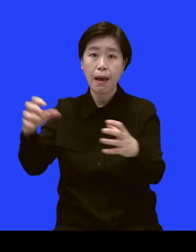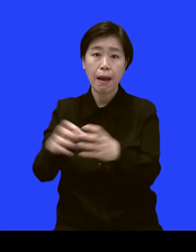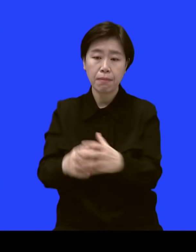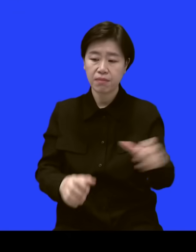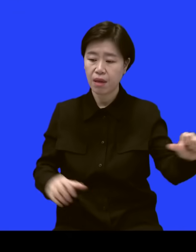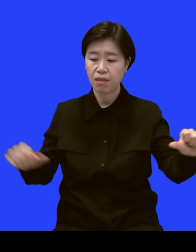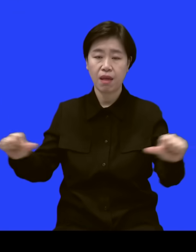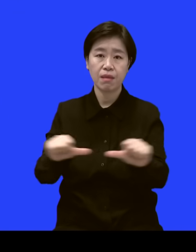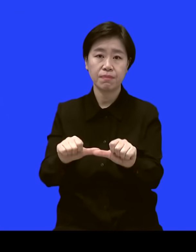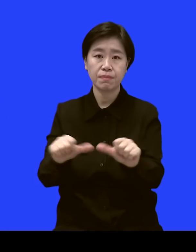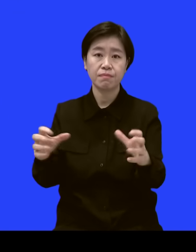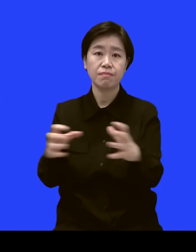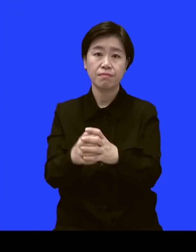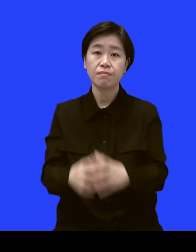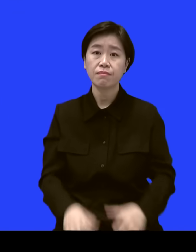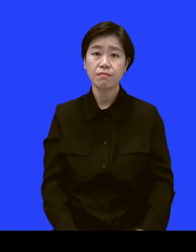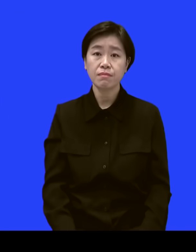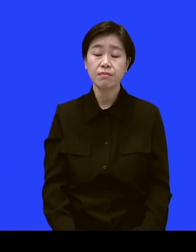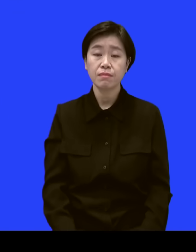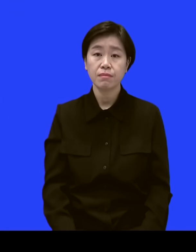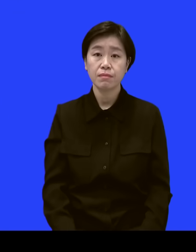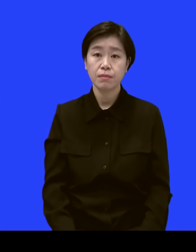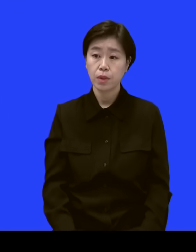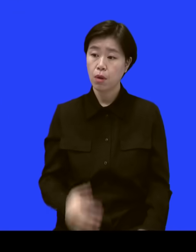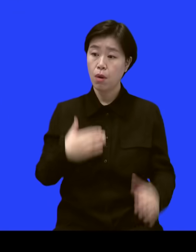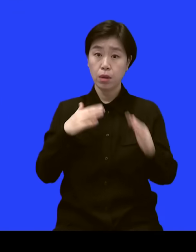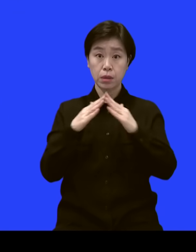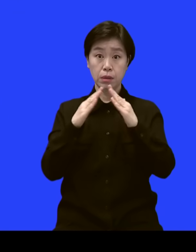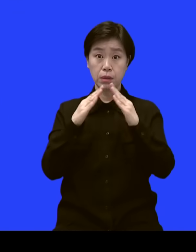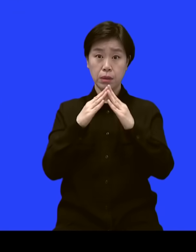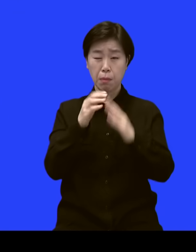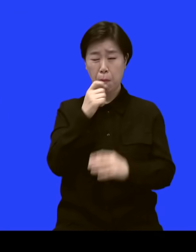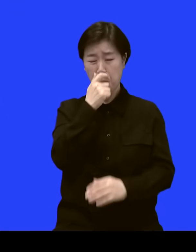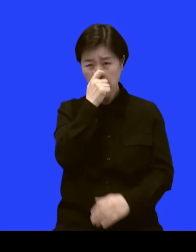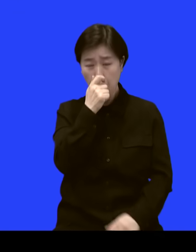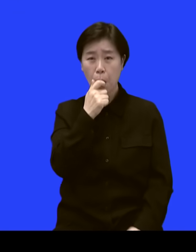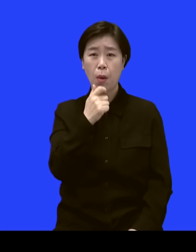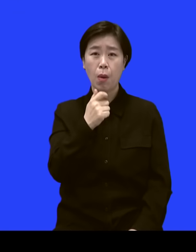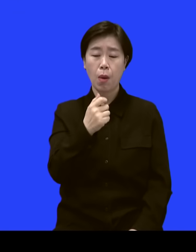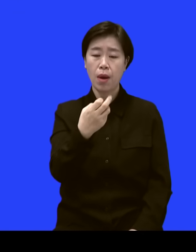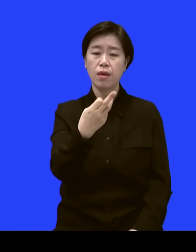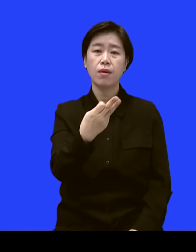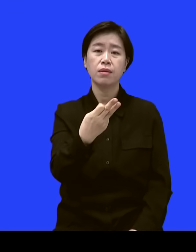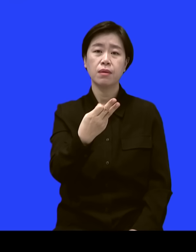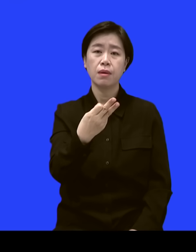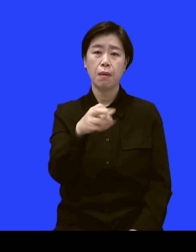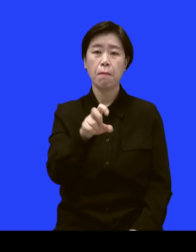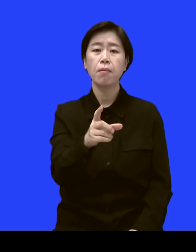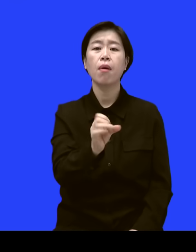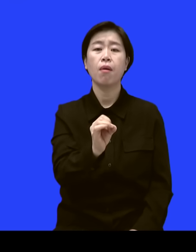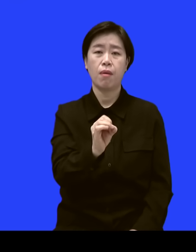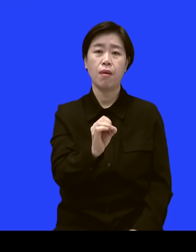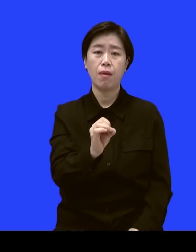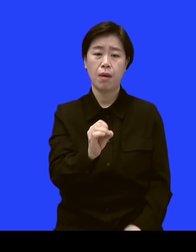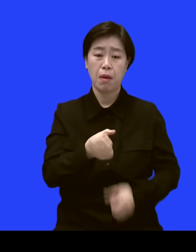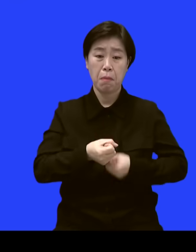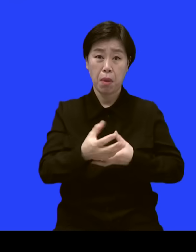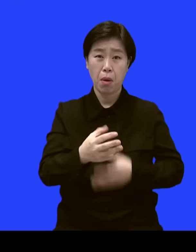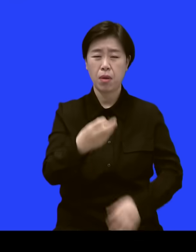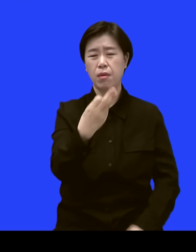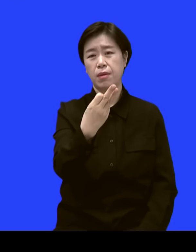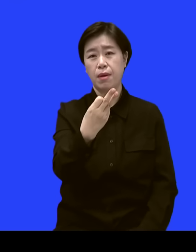5명. 13평 아파트에 13명이 사는 거예요. 이거 지금으로서는 상상할 수 없는 일인데